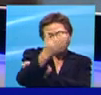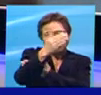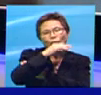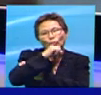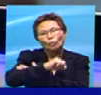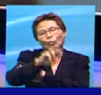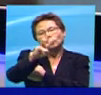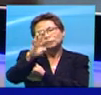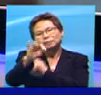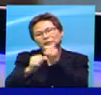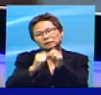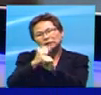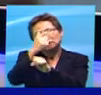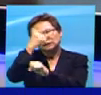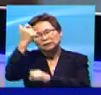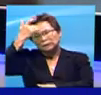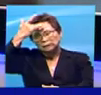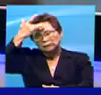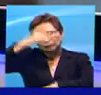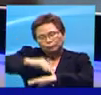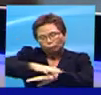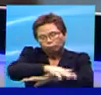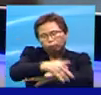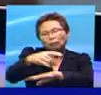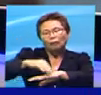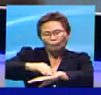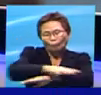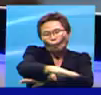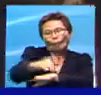usia 69 tahun kerana jangkitan kuman.